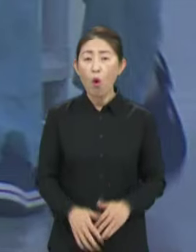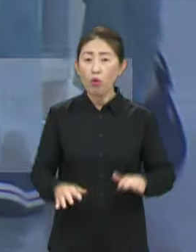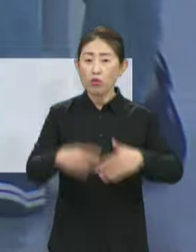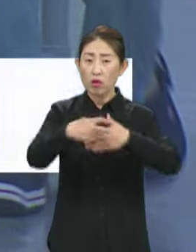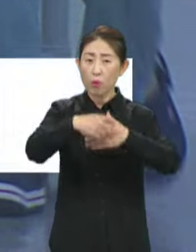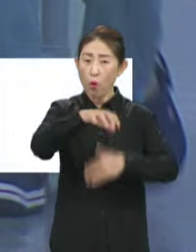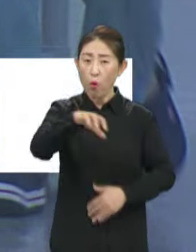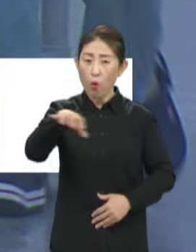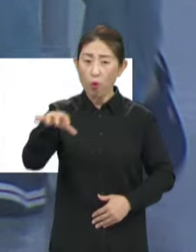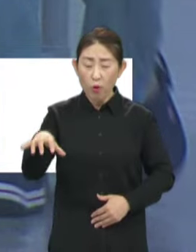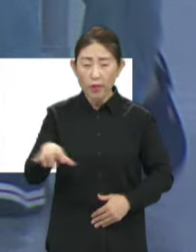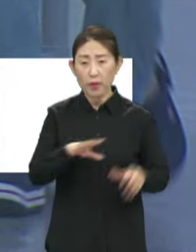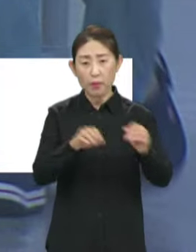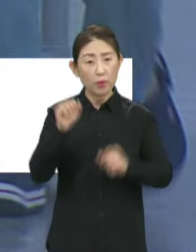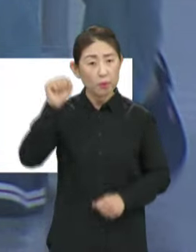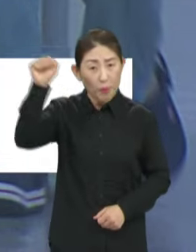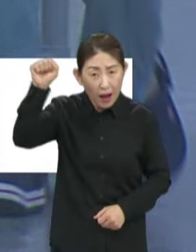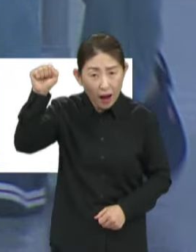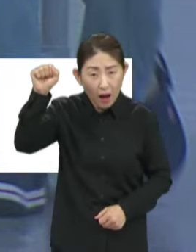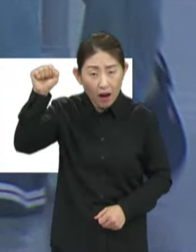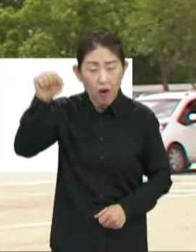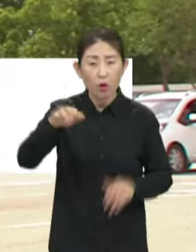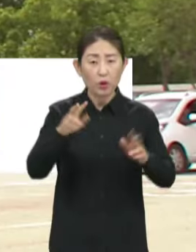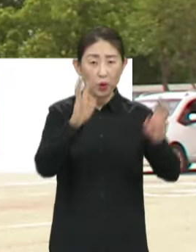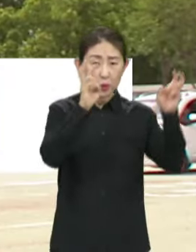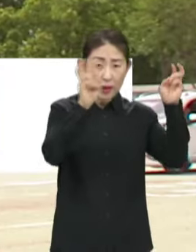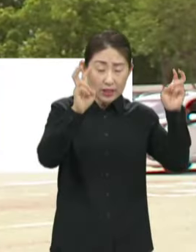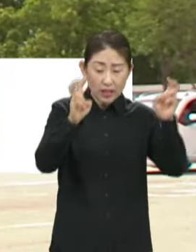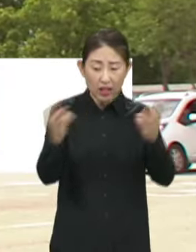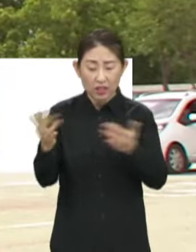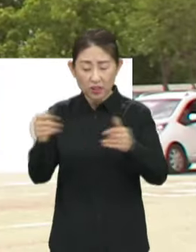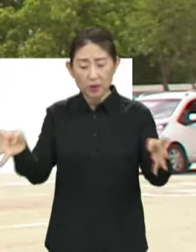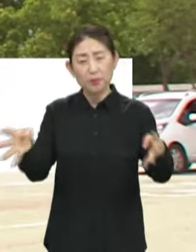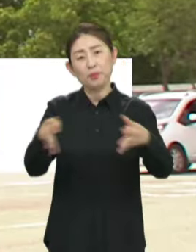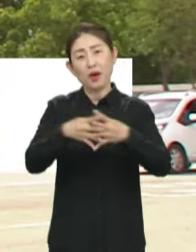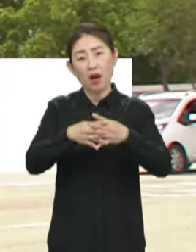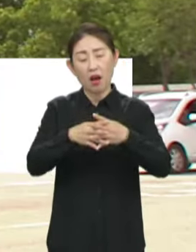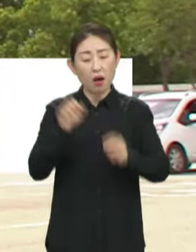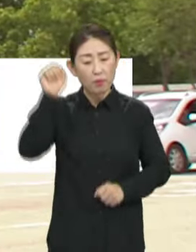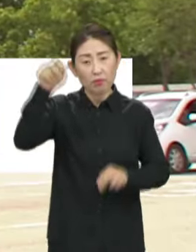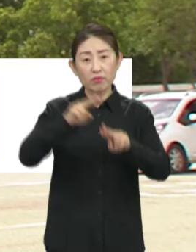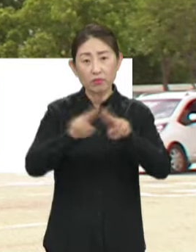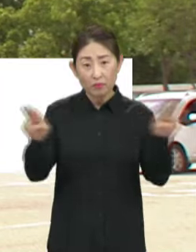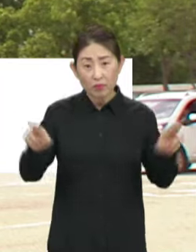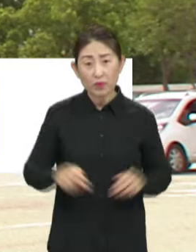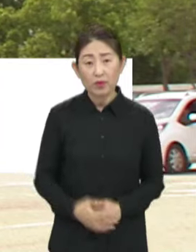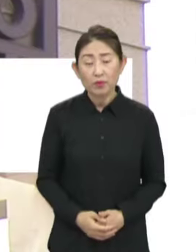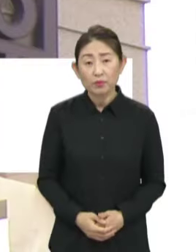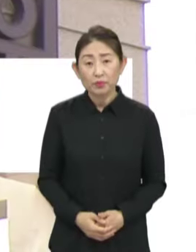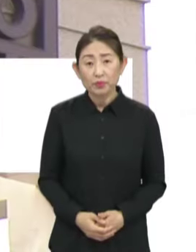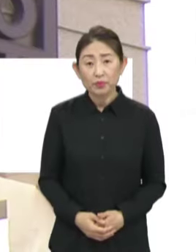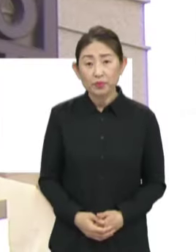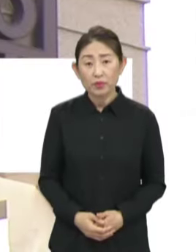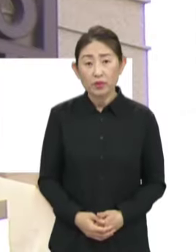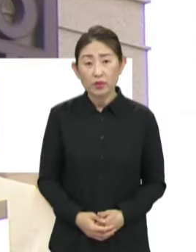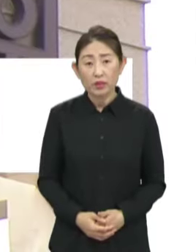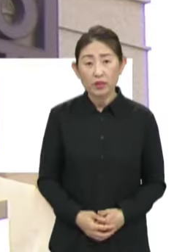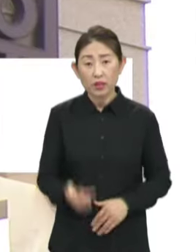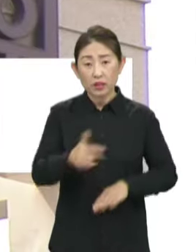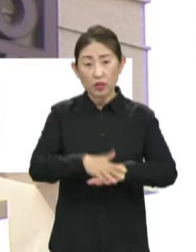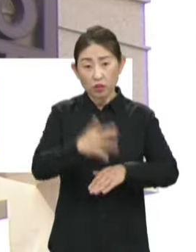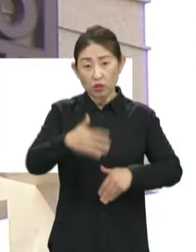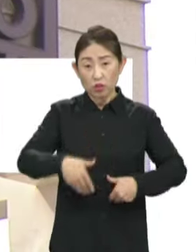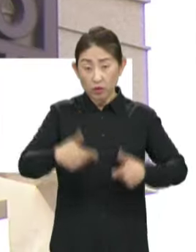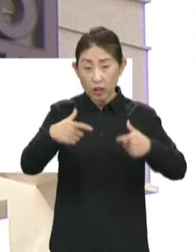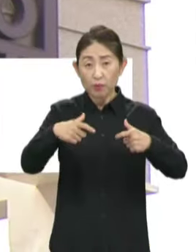오늘 총파업을 예고했던 보건의료노조가 노사조정에 성공하며 파업을 철회했습니다. 보건의료노조 대전